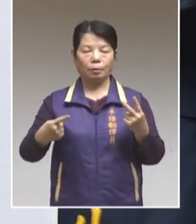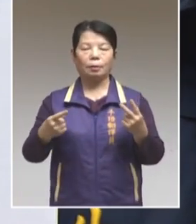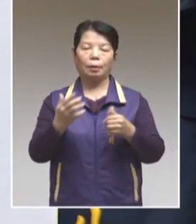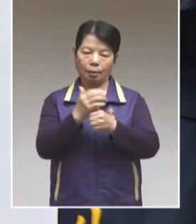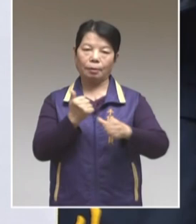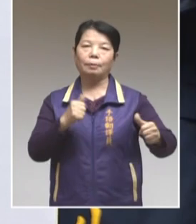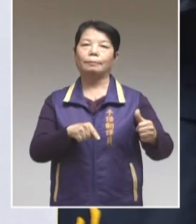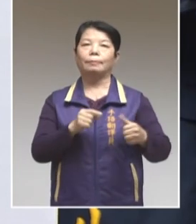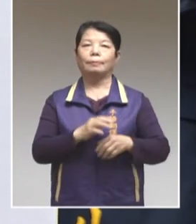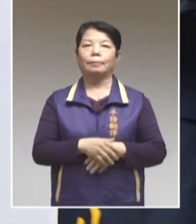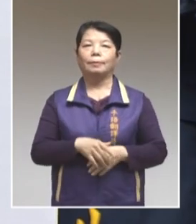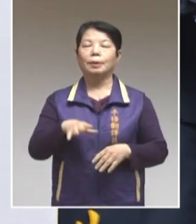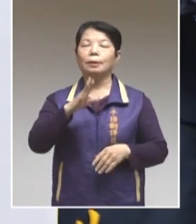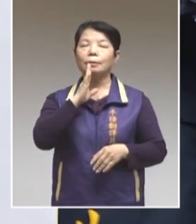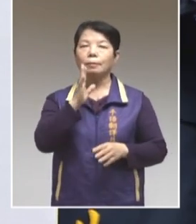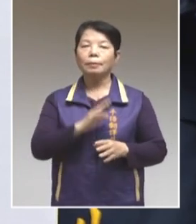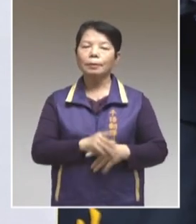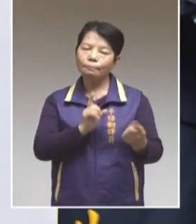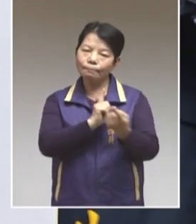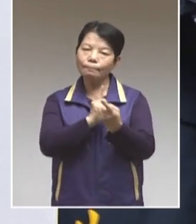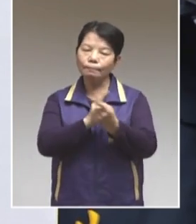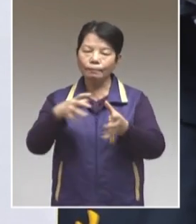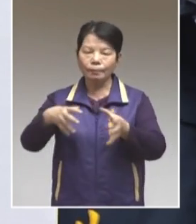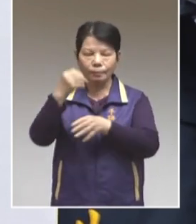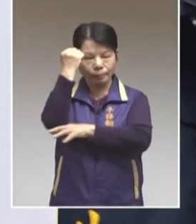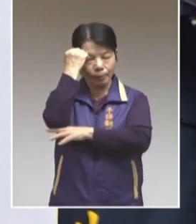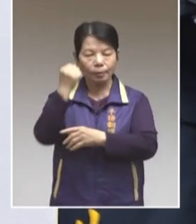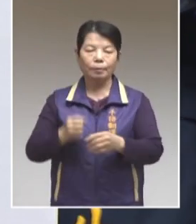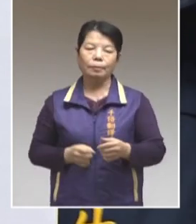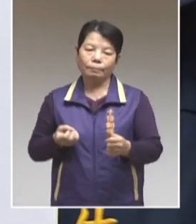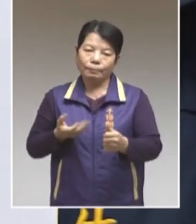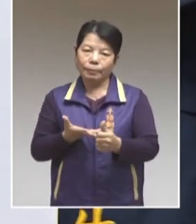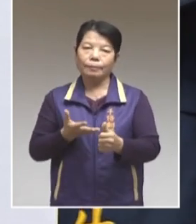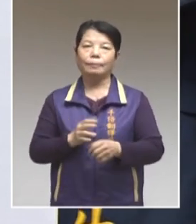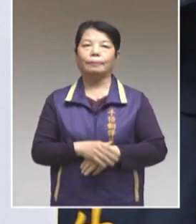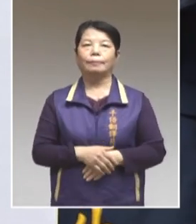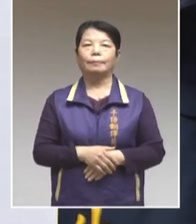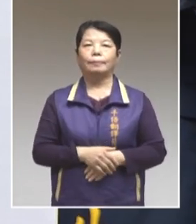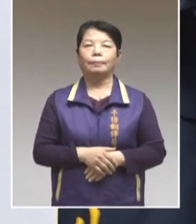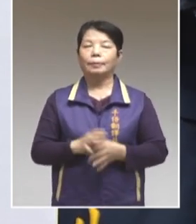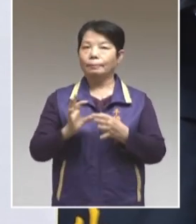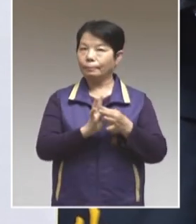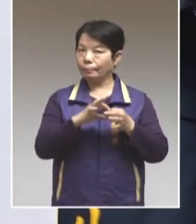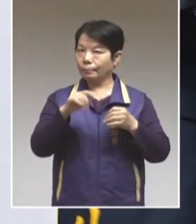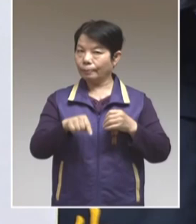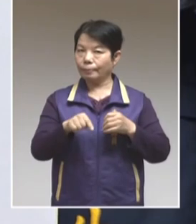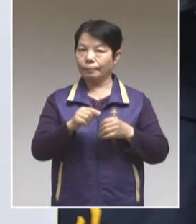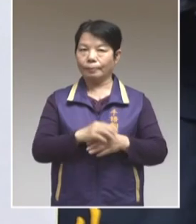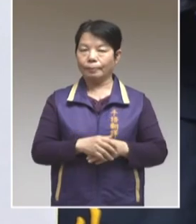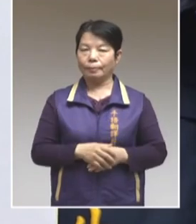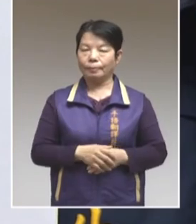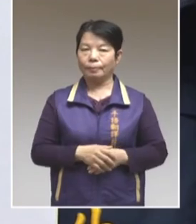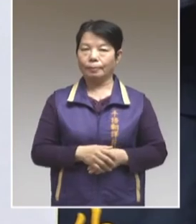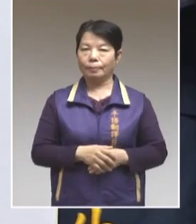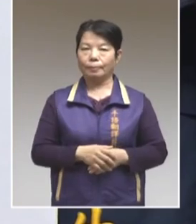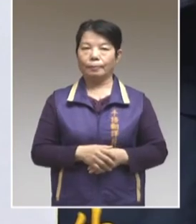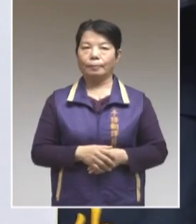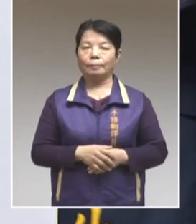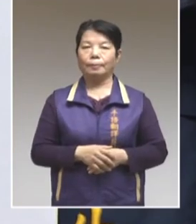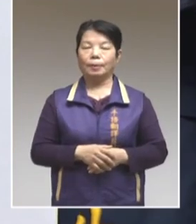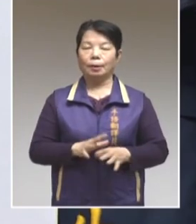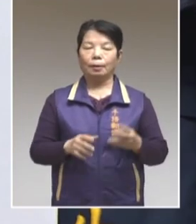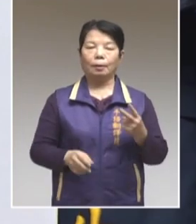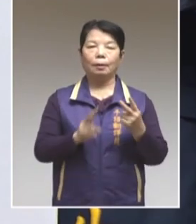那这个部分呢，也是因为密切接触同住，然后被感染。那也因为这样子，那导致